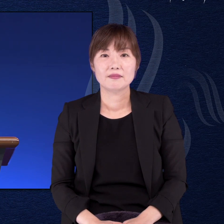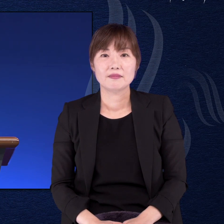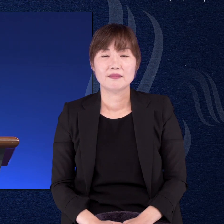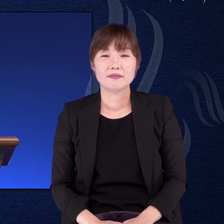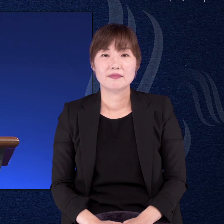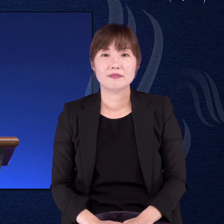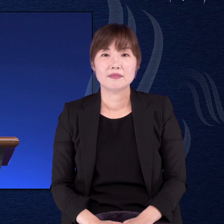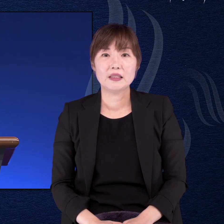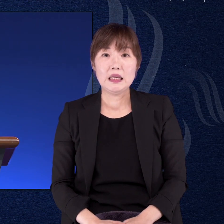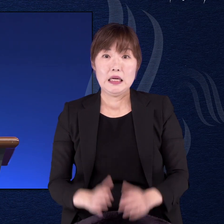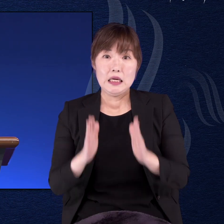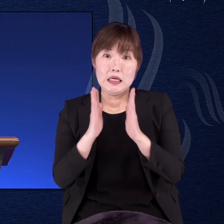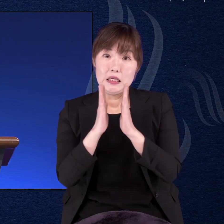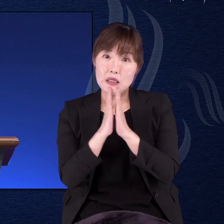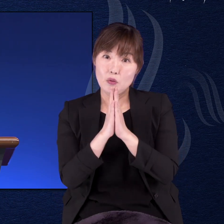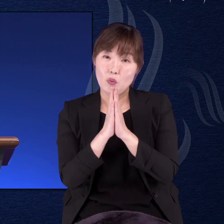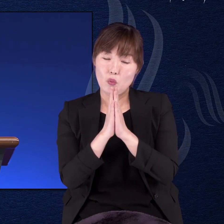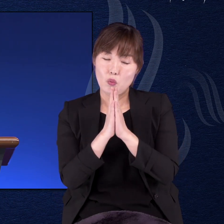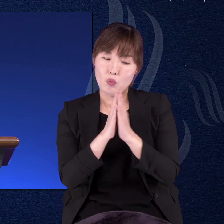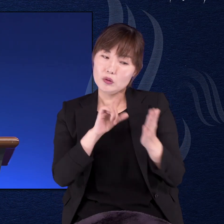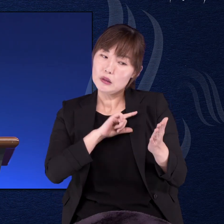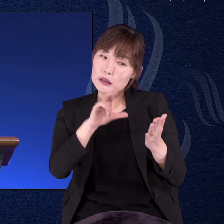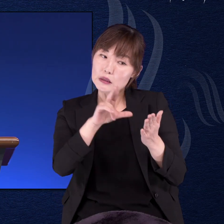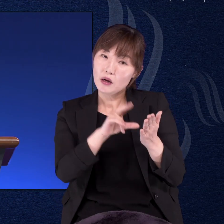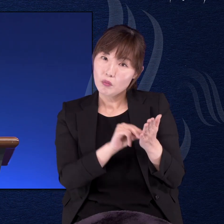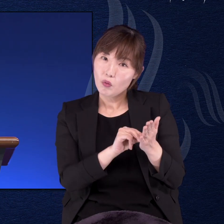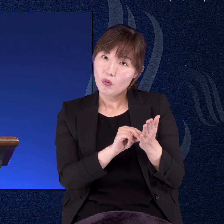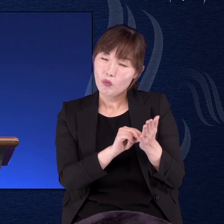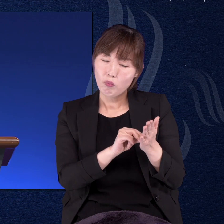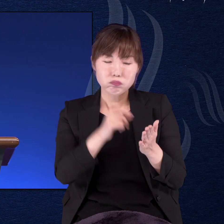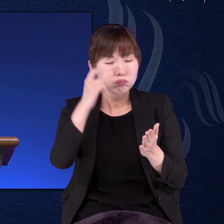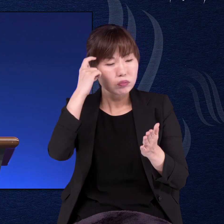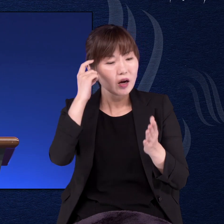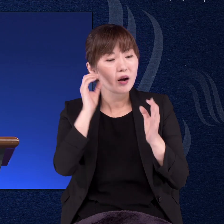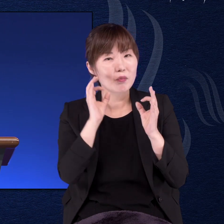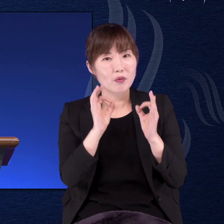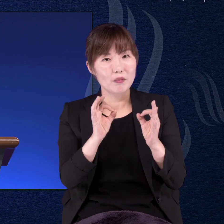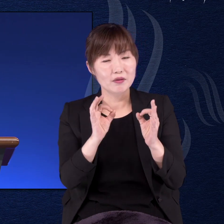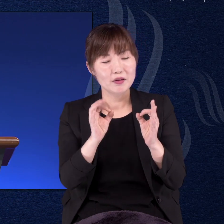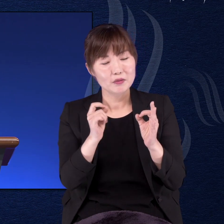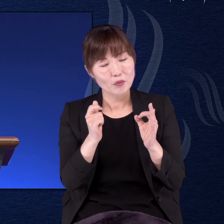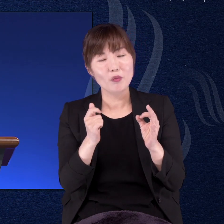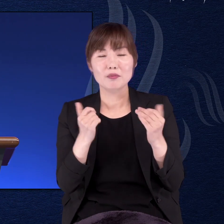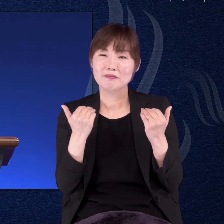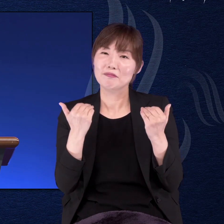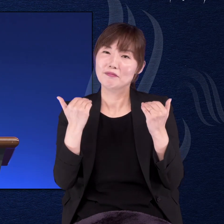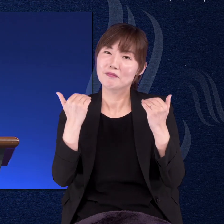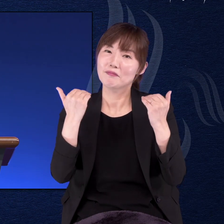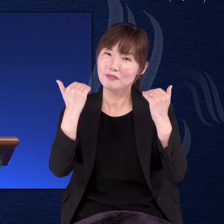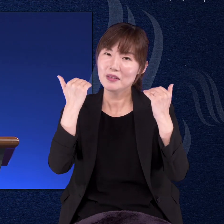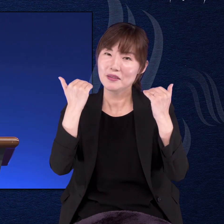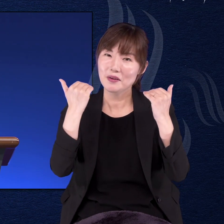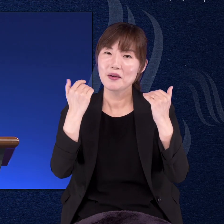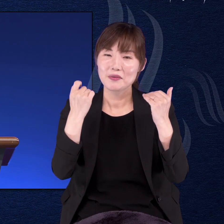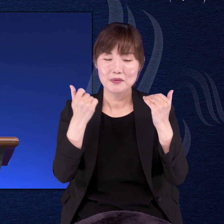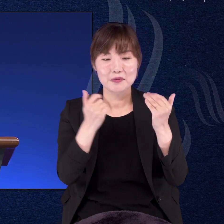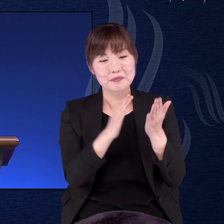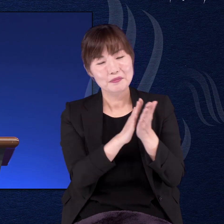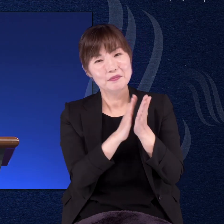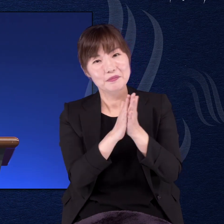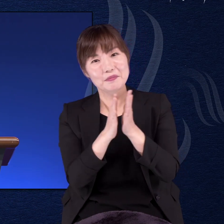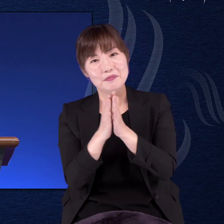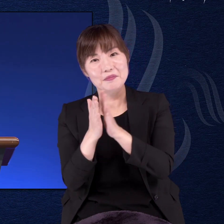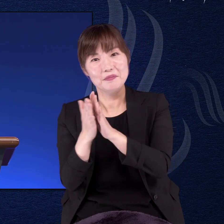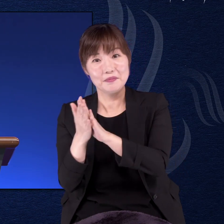그래도 기도는 좀 바뀐 것 같아요. 기도는 조금 성장을 한 것 같아요. 이제는 그런 세세한 기도,